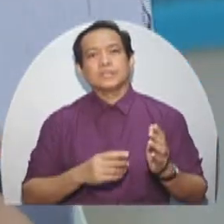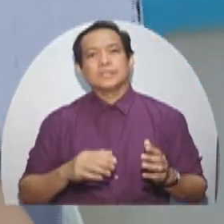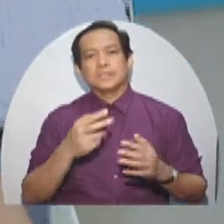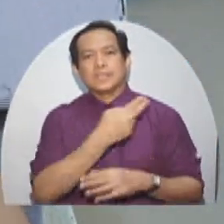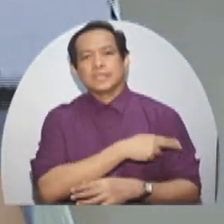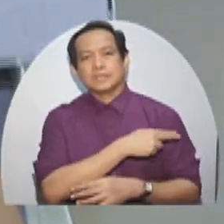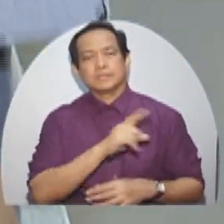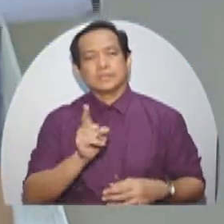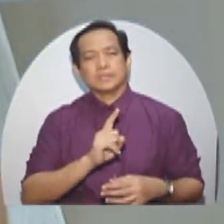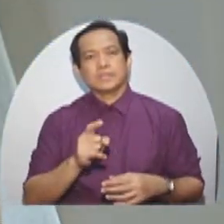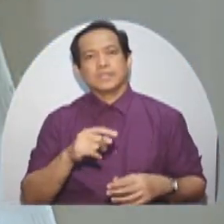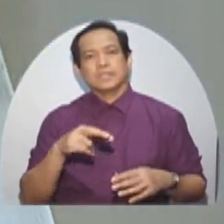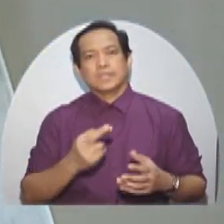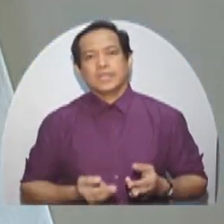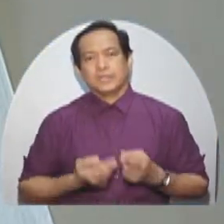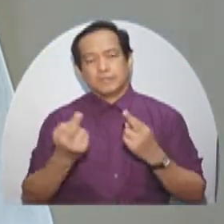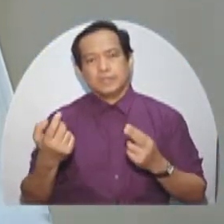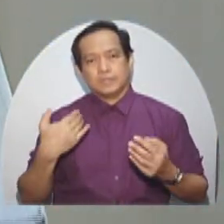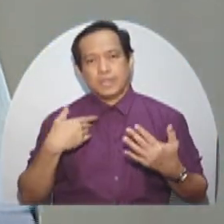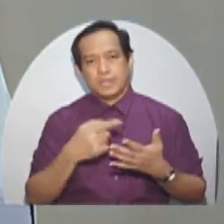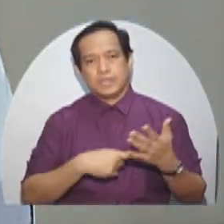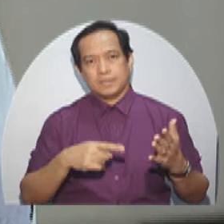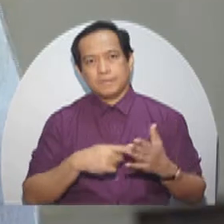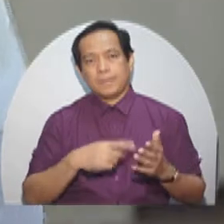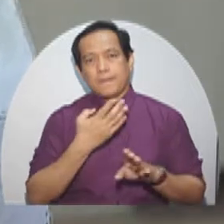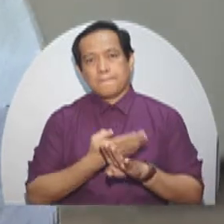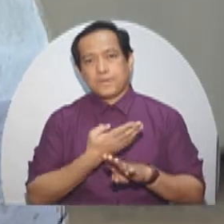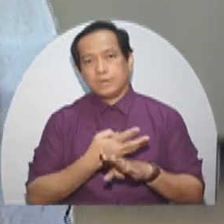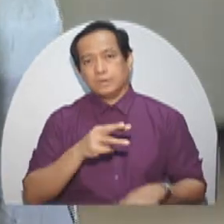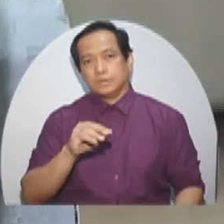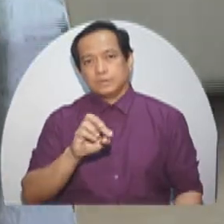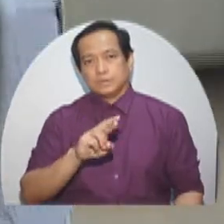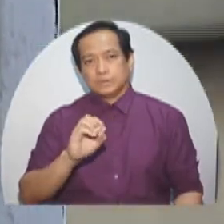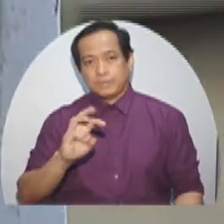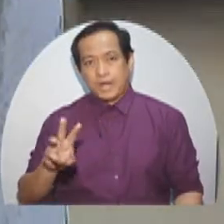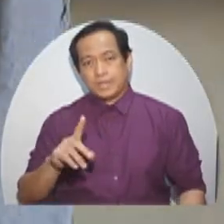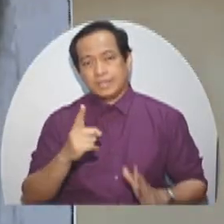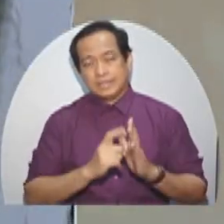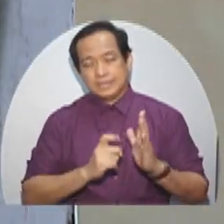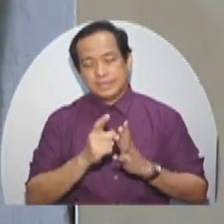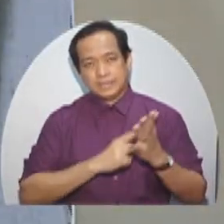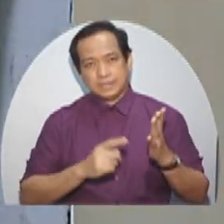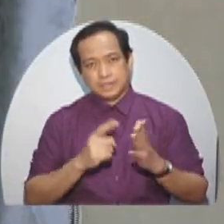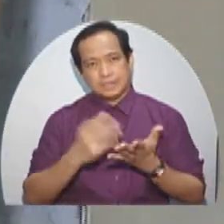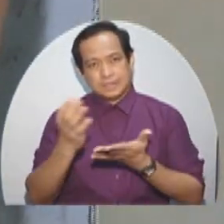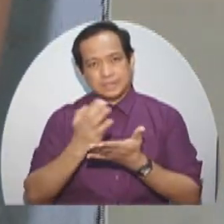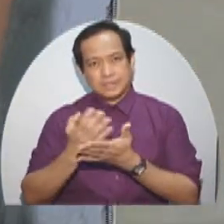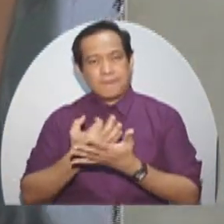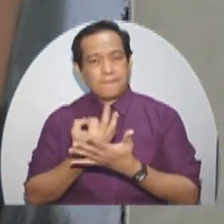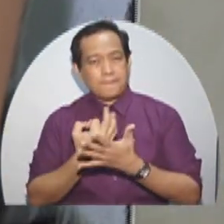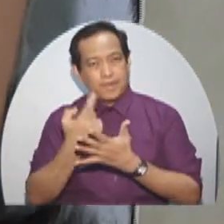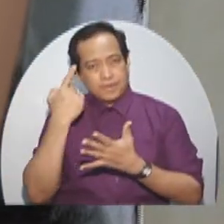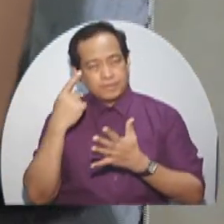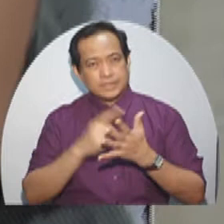doktor sa isang ospital kung saan nirekomenda sila na magpa-bone marrow testing. Nangalap sila ng pondo